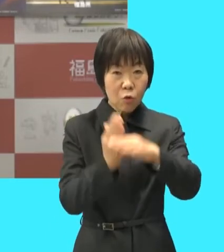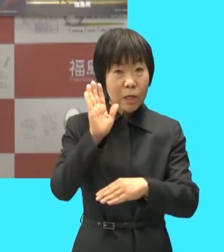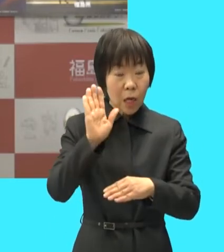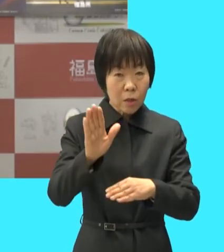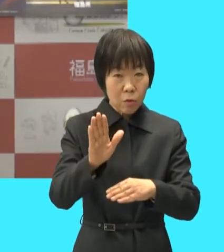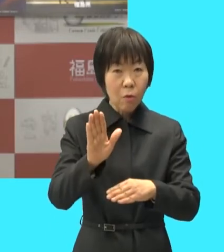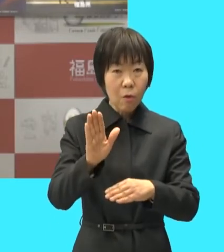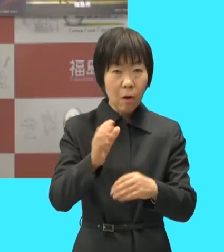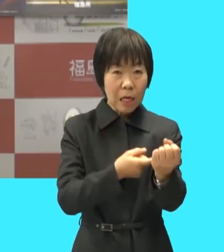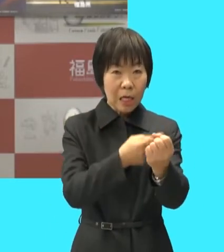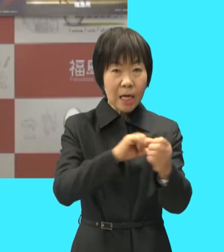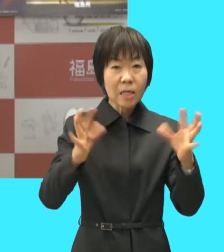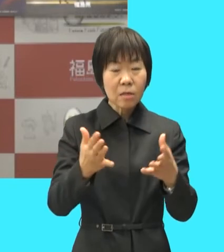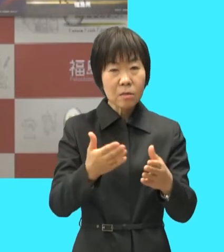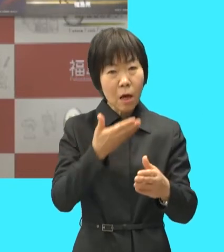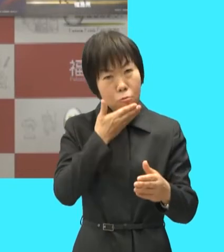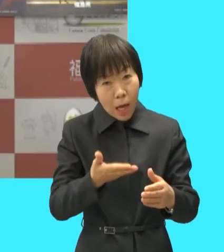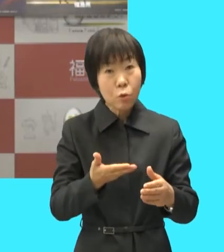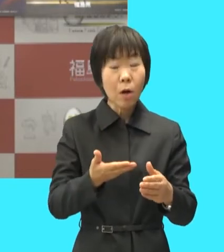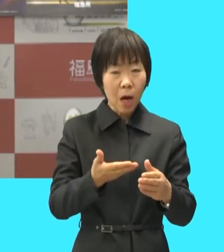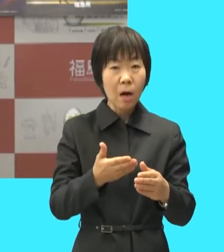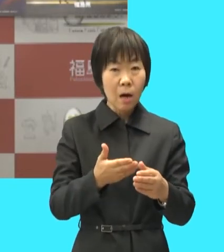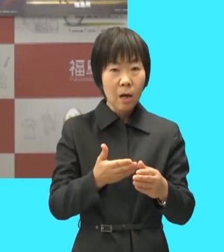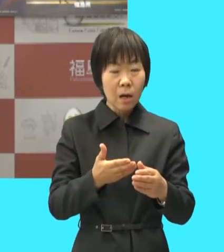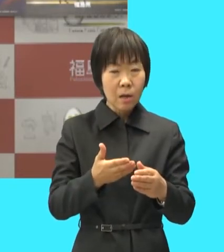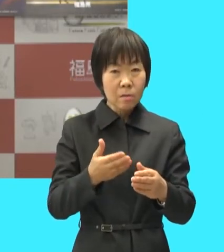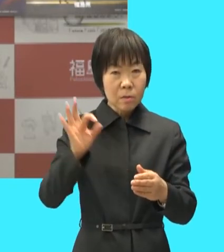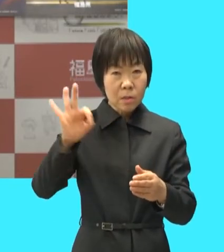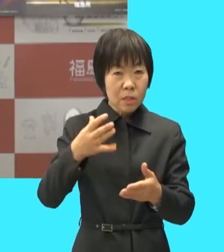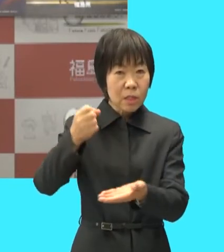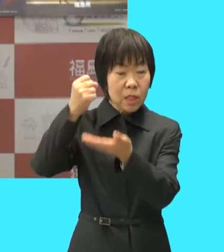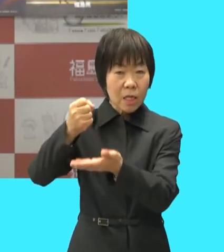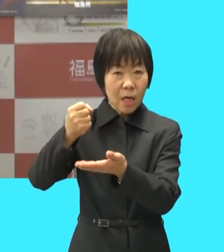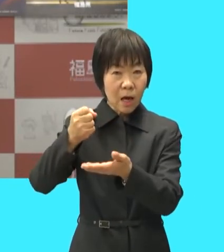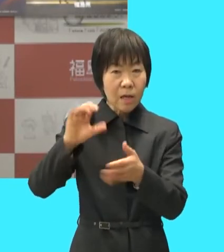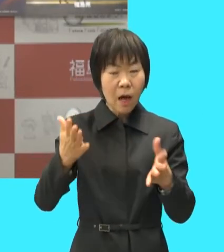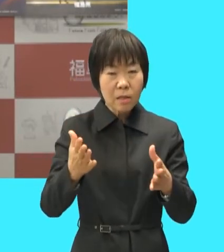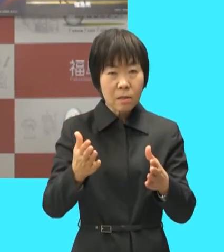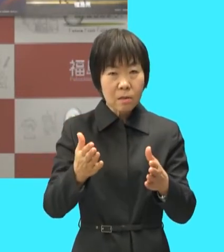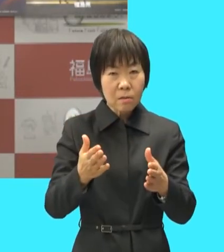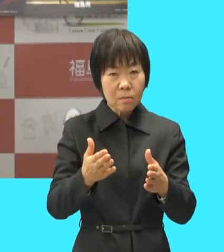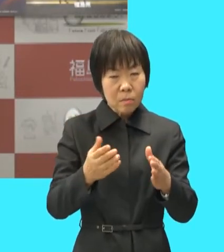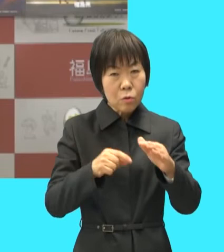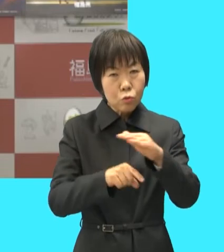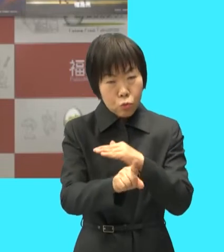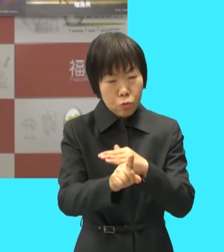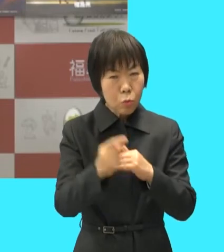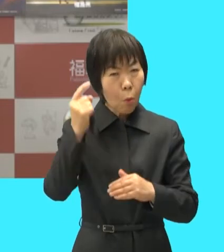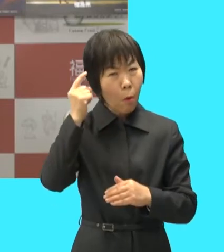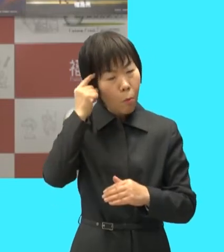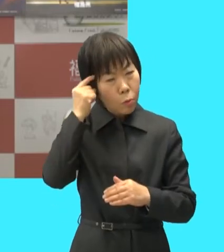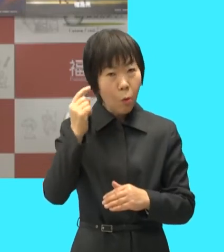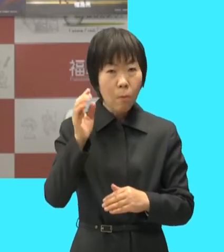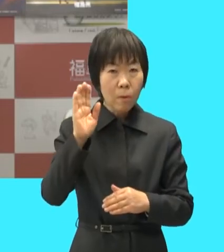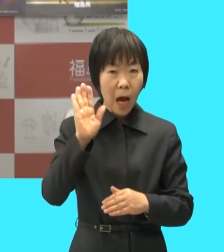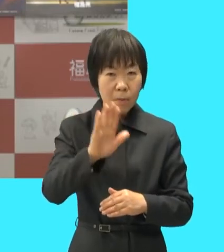不自由、権限がなくて不自由なところとか、なんで財源がこっちにないんだろう、税源がこっちにないんだろうって思われることは、ごめんなさい、質問の中だと申し訳なかったんですけ